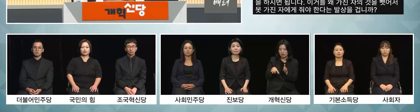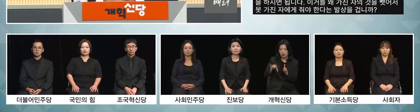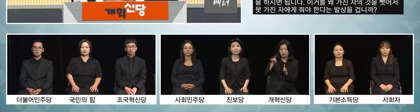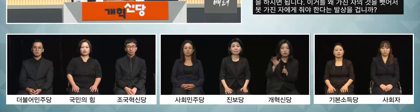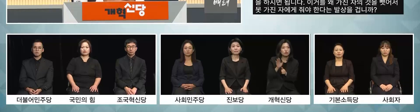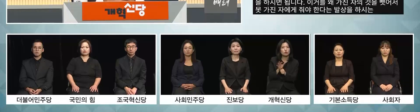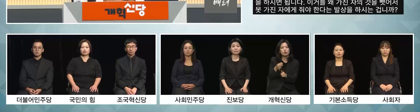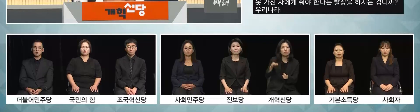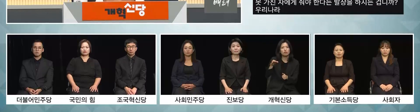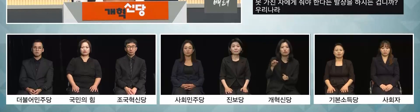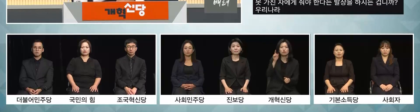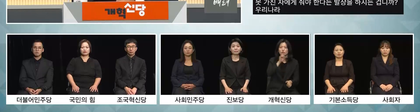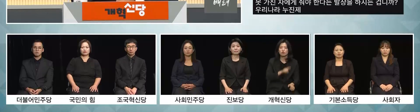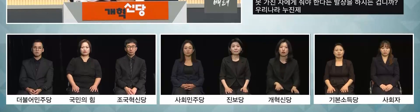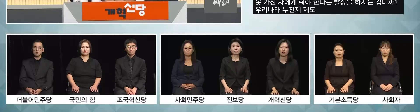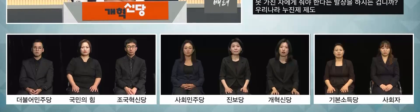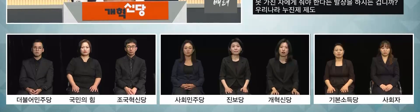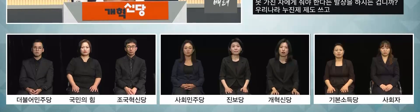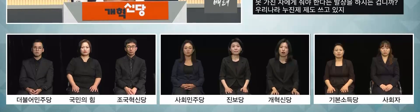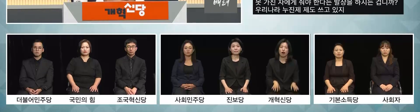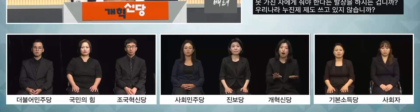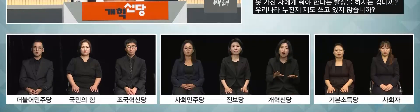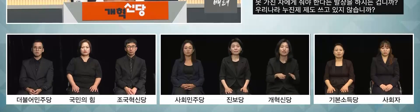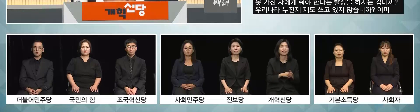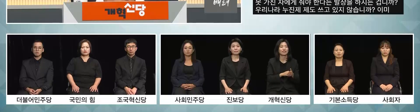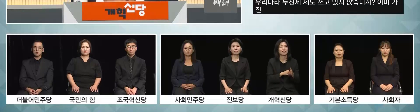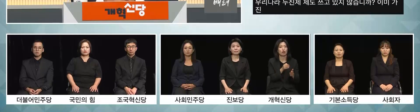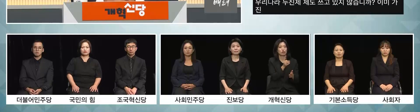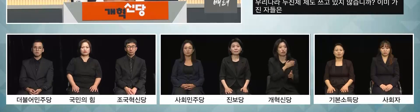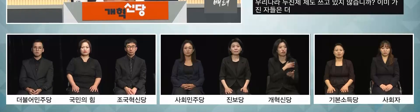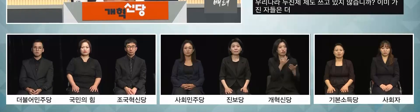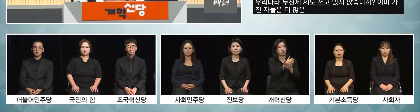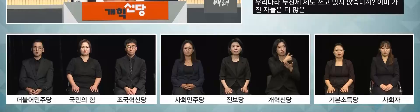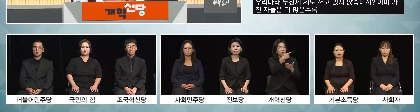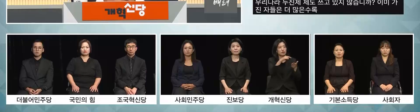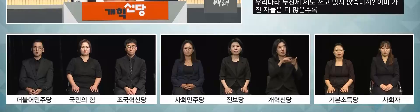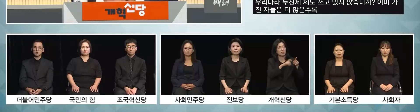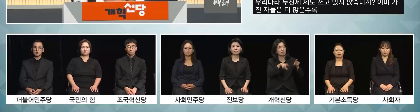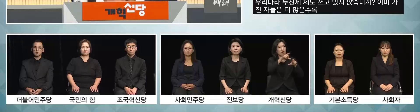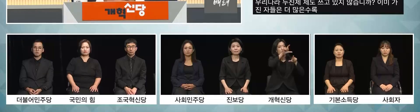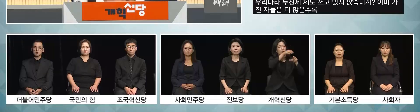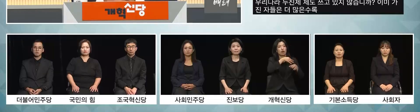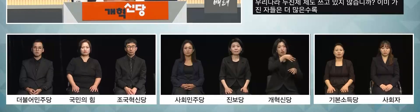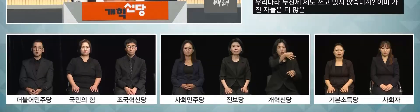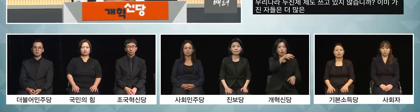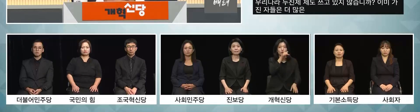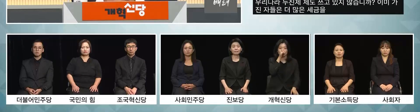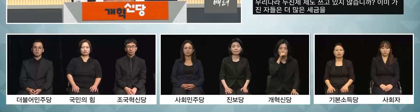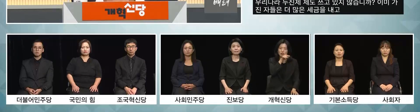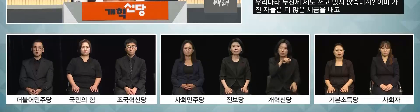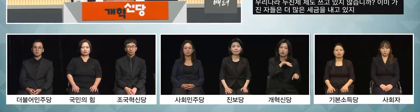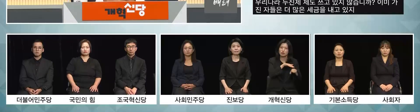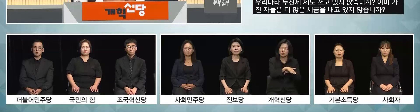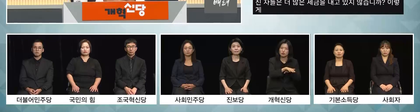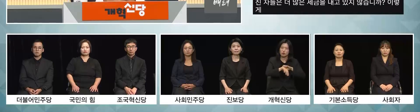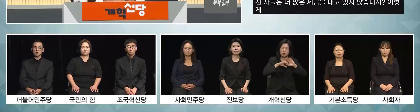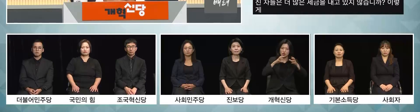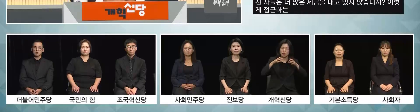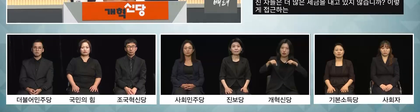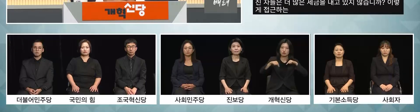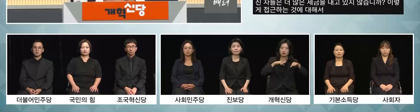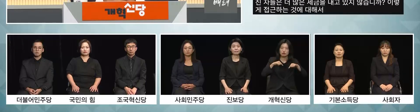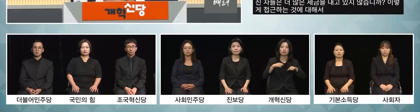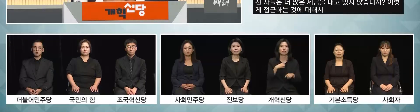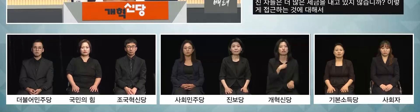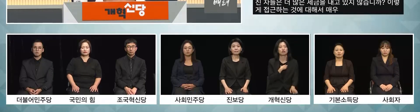있지 않습니까? 이미 가진 자들은 더 많은 세금을 내고 있지 않습니까? 이렇게 접근하시는 거에 대해서 저는 매우 위험하다고 생각이